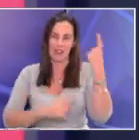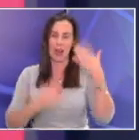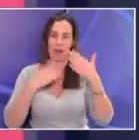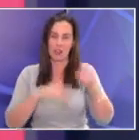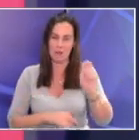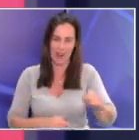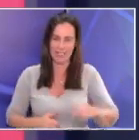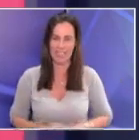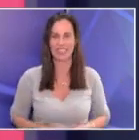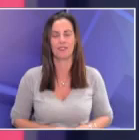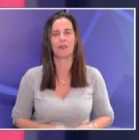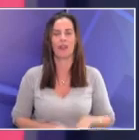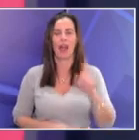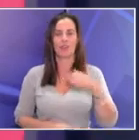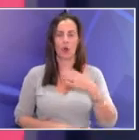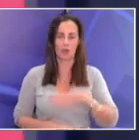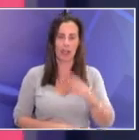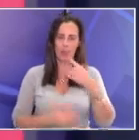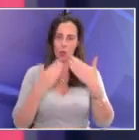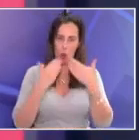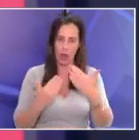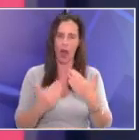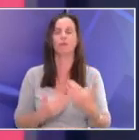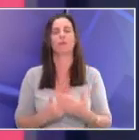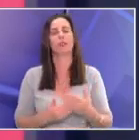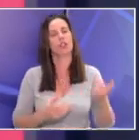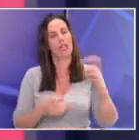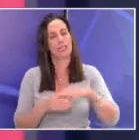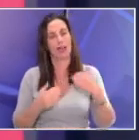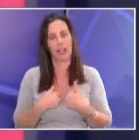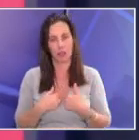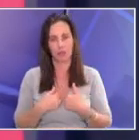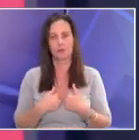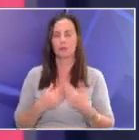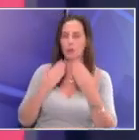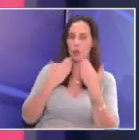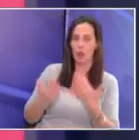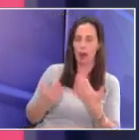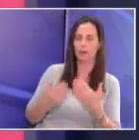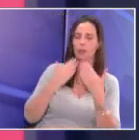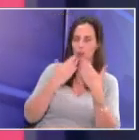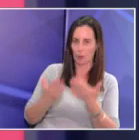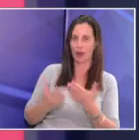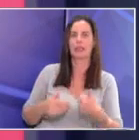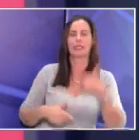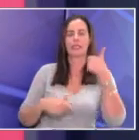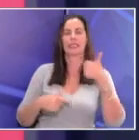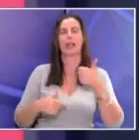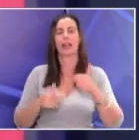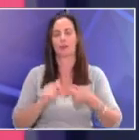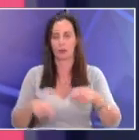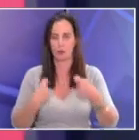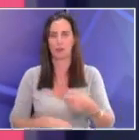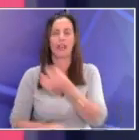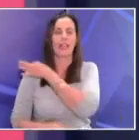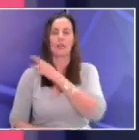בדיון הזה בכנסת, אבל אני רוצה להודות לך שלקחת מזמנך להצטרף אלינו. תודה רבה לך, אני. מירי רגב, שרת התרבות והספורט,